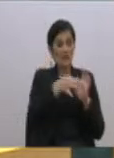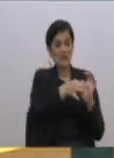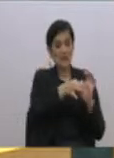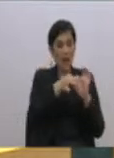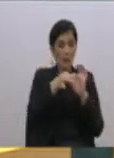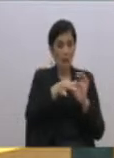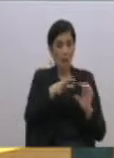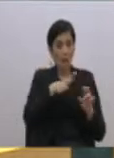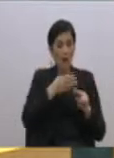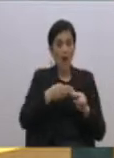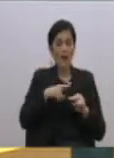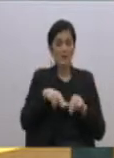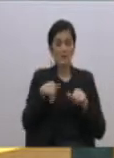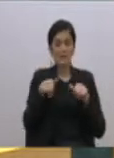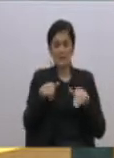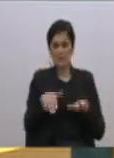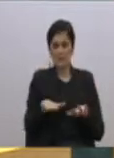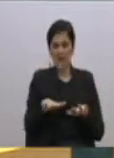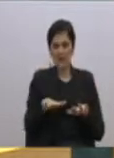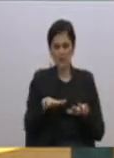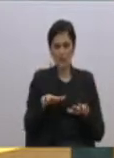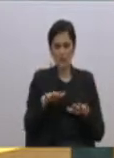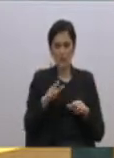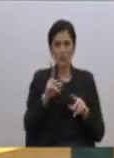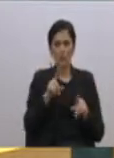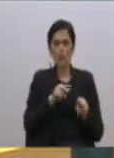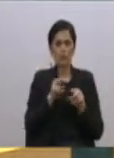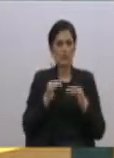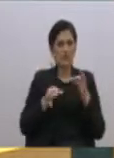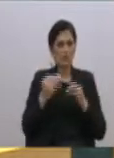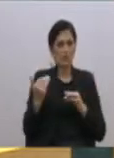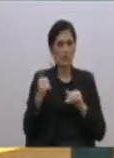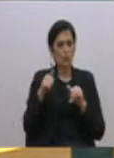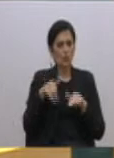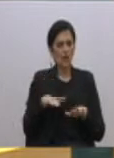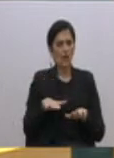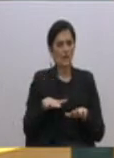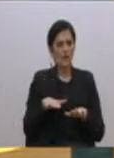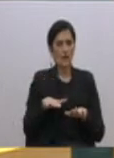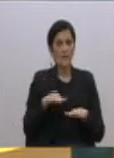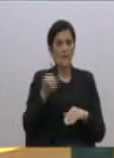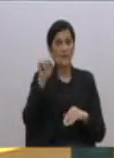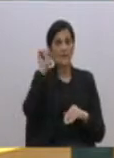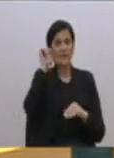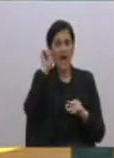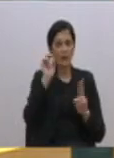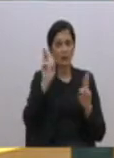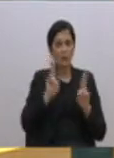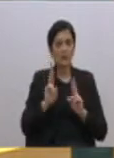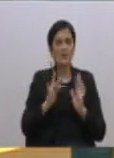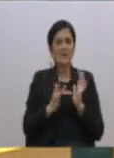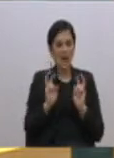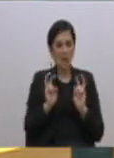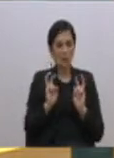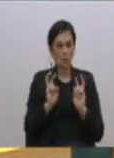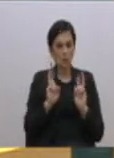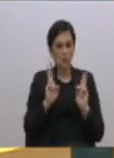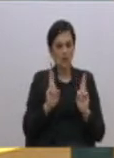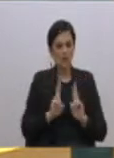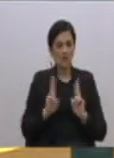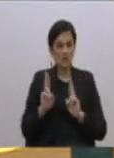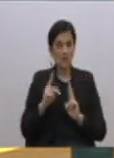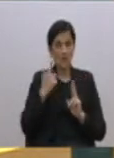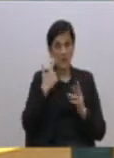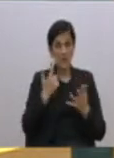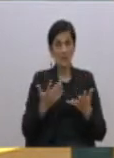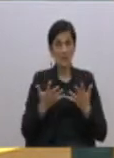სასამართლო გადაწყვეტილებები რაღაც თვალსაზრისით კონტროლდებოდა საღვთო წესებით, ანუ ქრისტიანული წესებით. ცხადია,